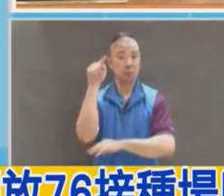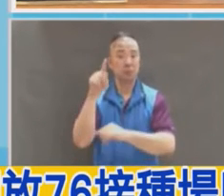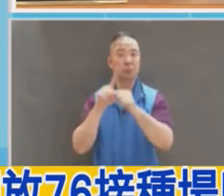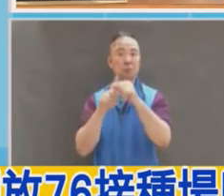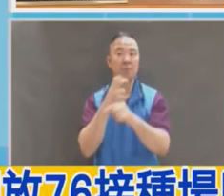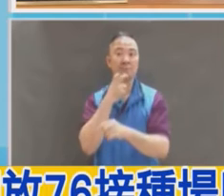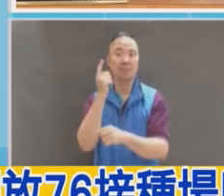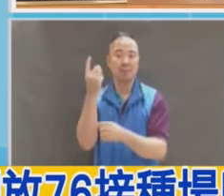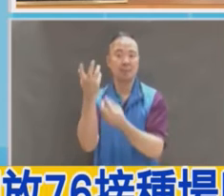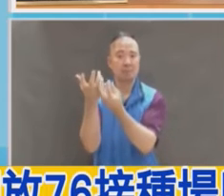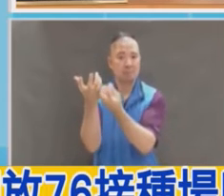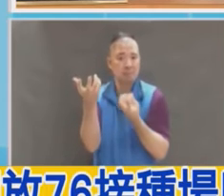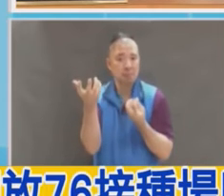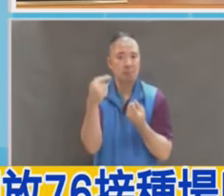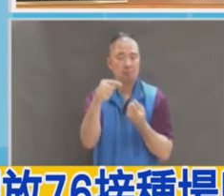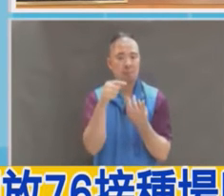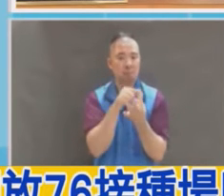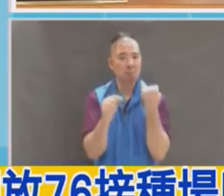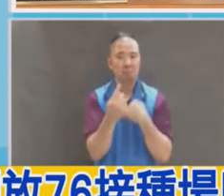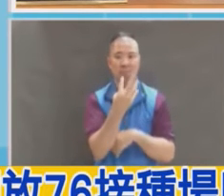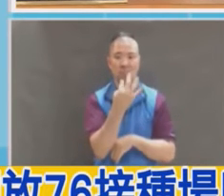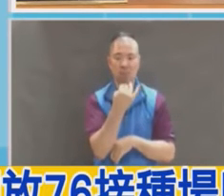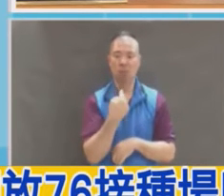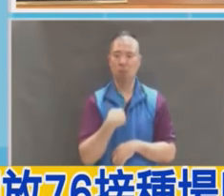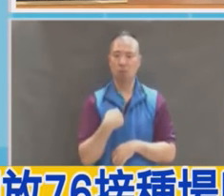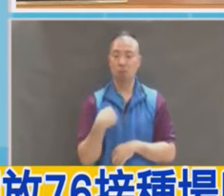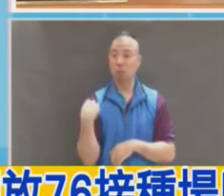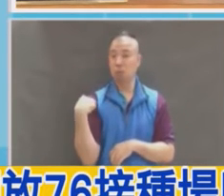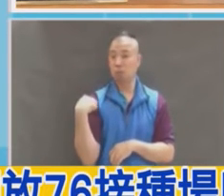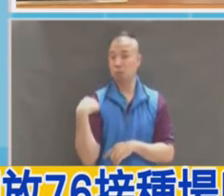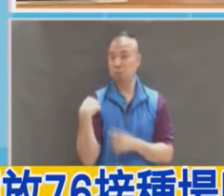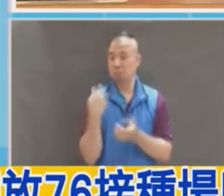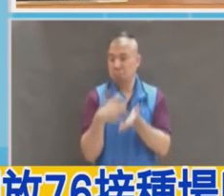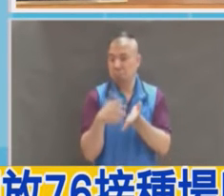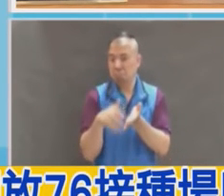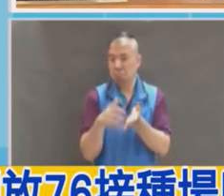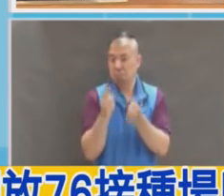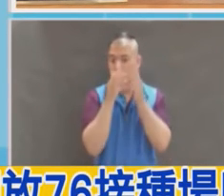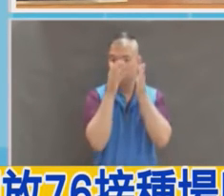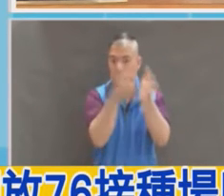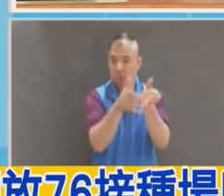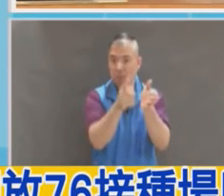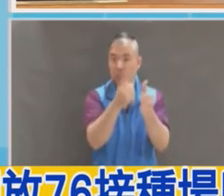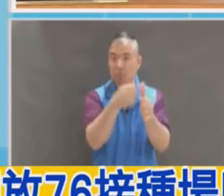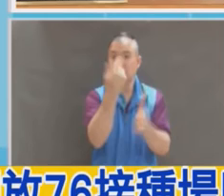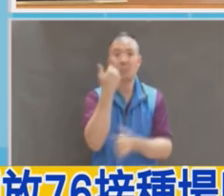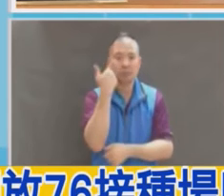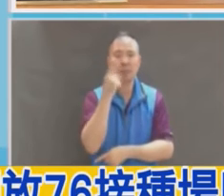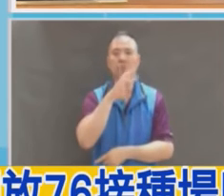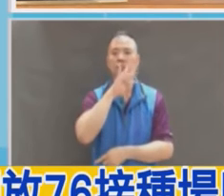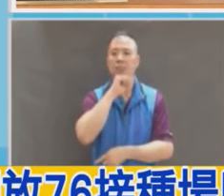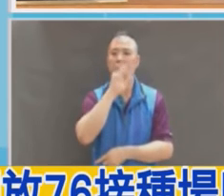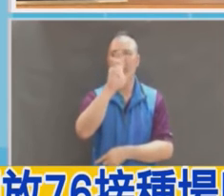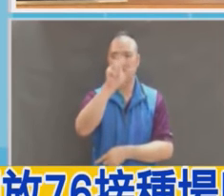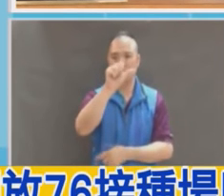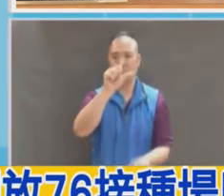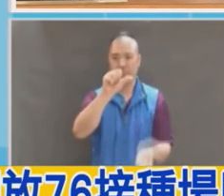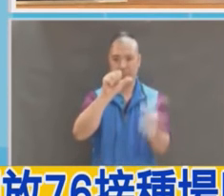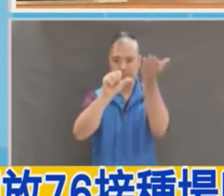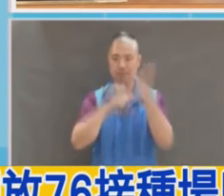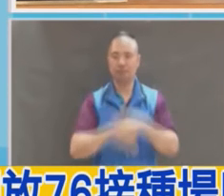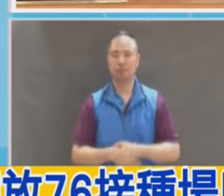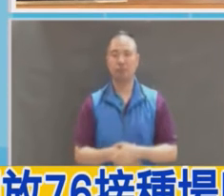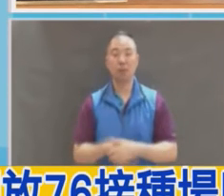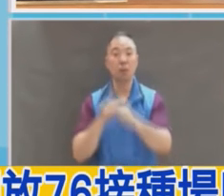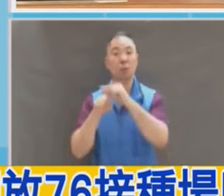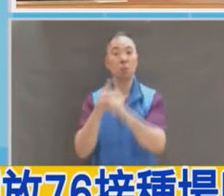85岁以上的长者，大概约5.3万。这5.3万的长者们，就在我们第一